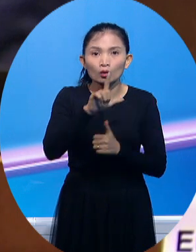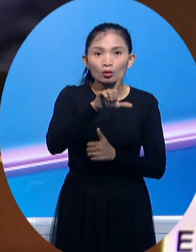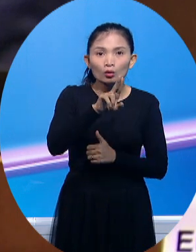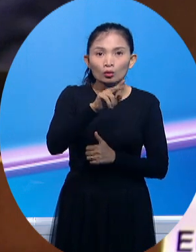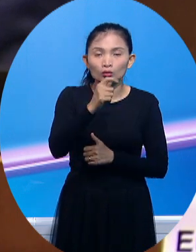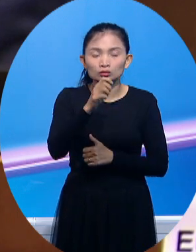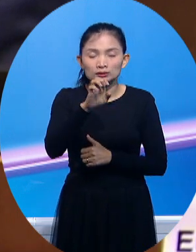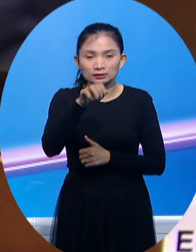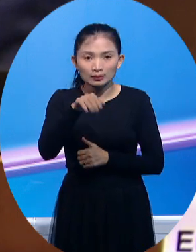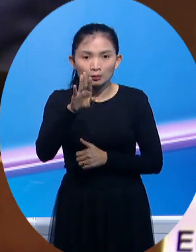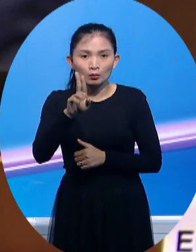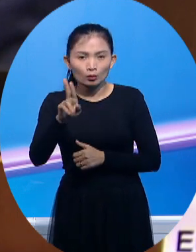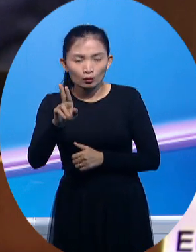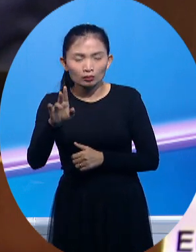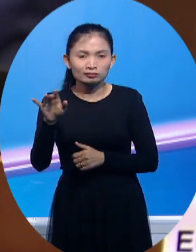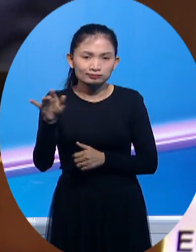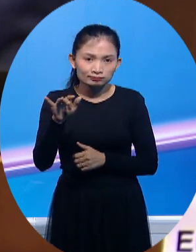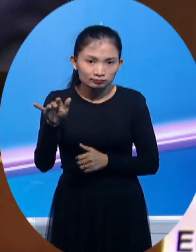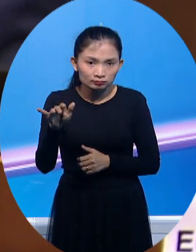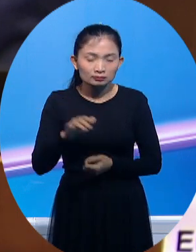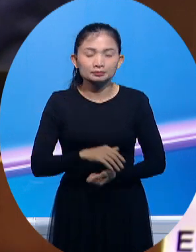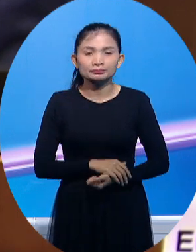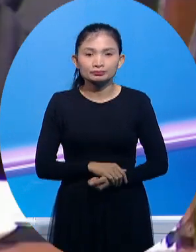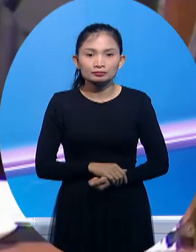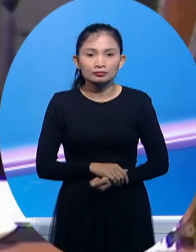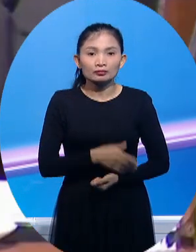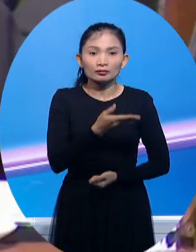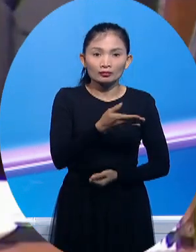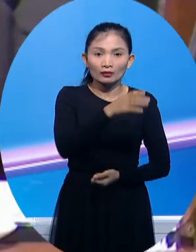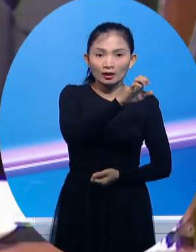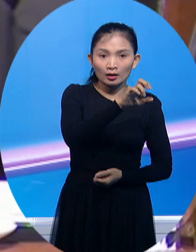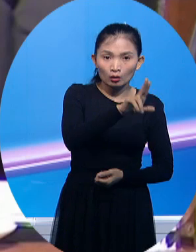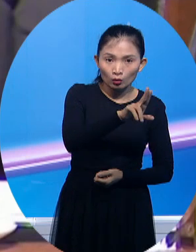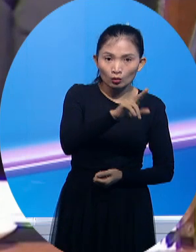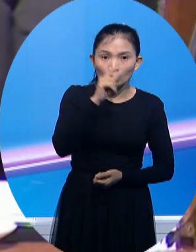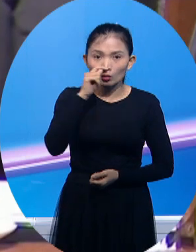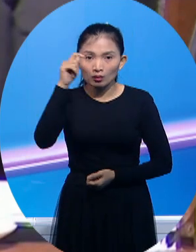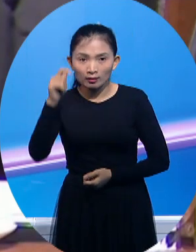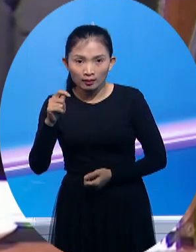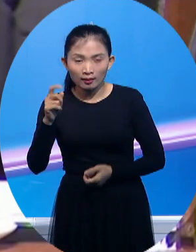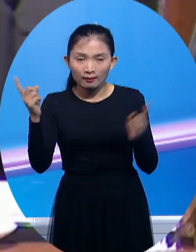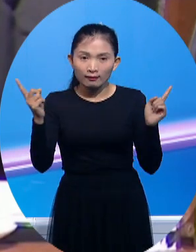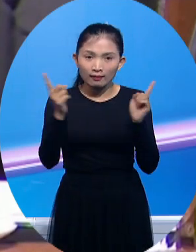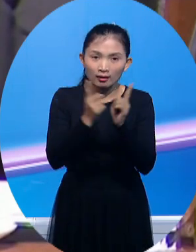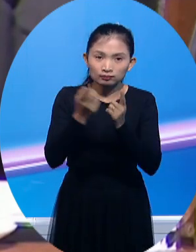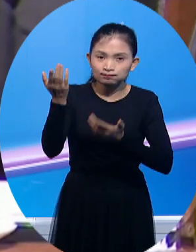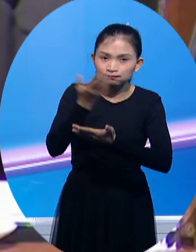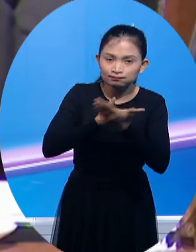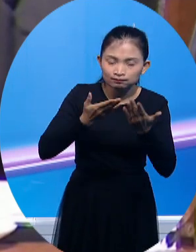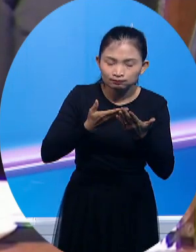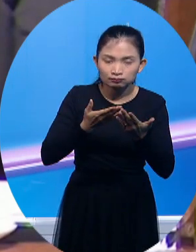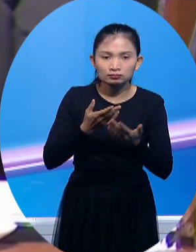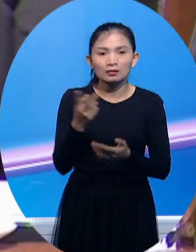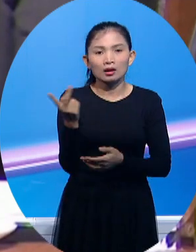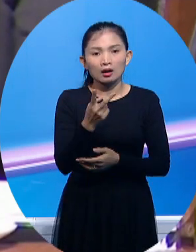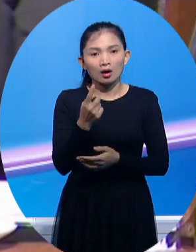sau cuộc họp liên chính phủ tương tự giữa EU với phái đoàn Ukraine. Đại diện các bên đều khẳng định sự kiện này có ý nghĩa lịch sử, dù